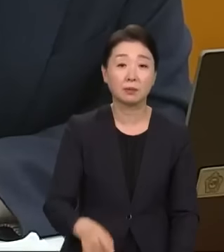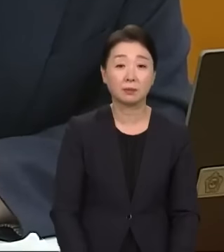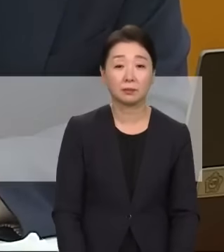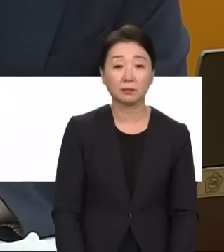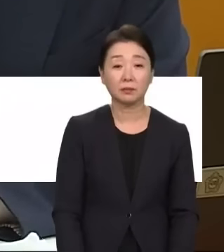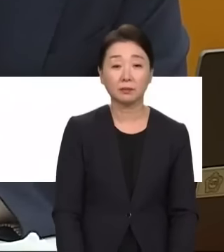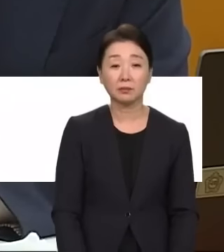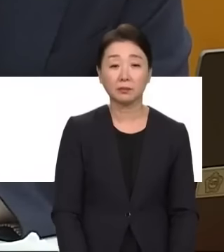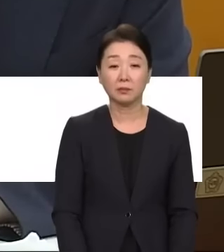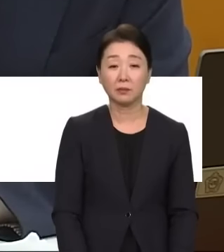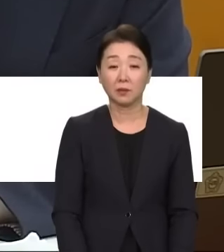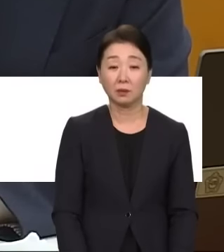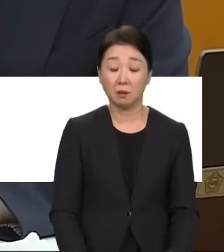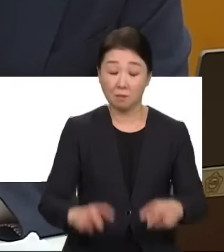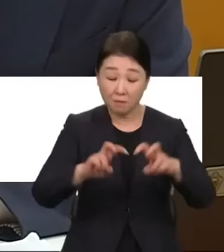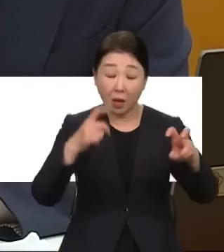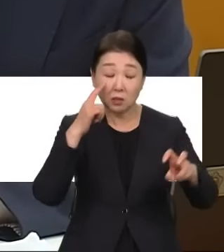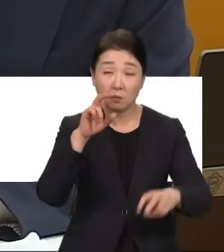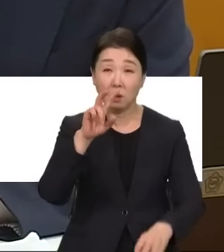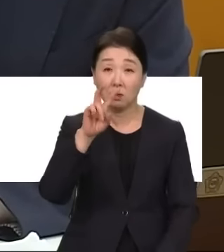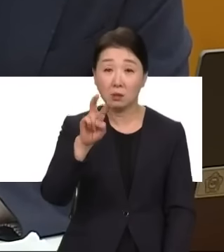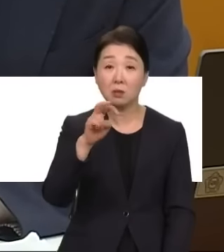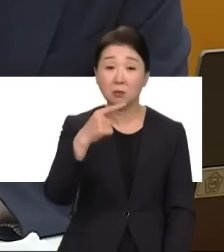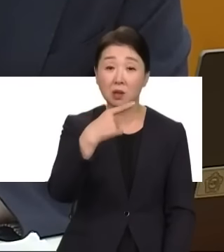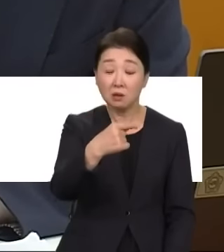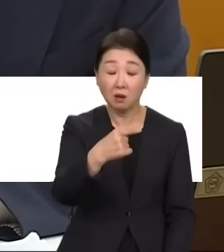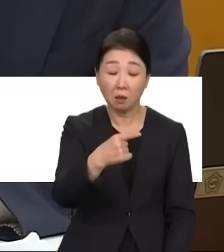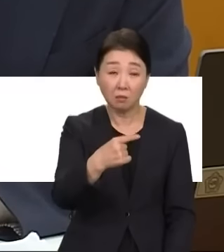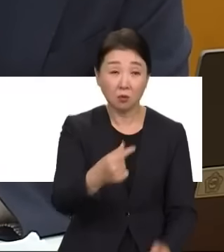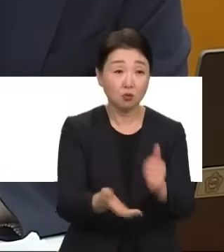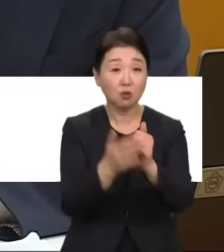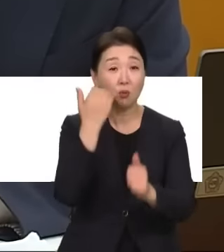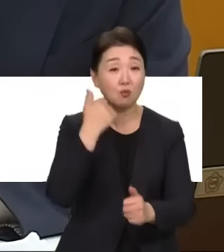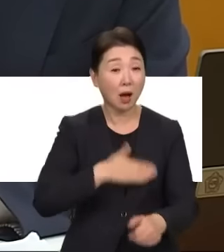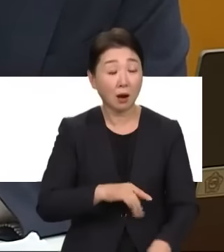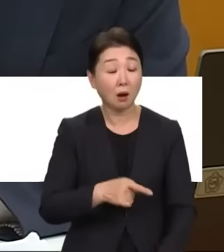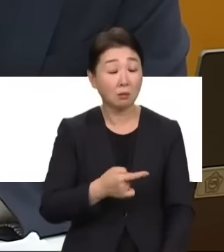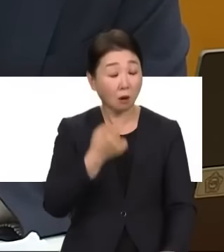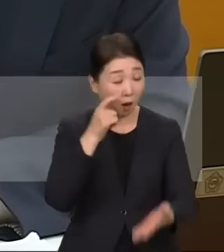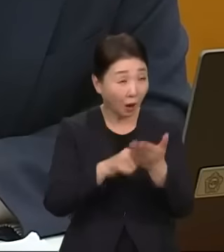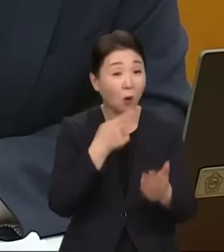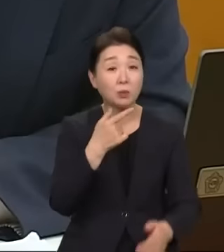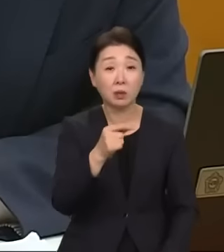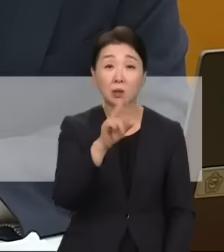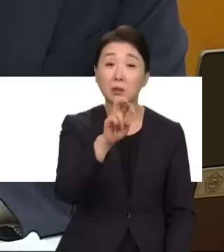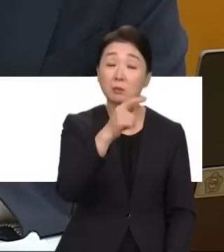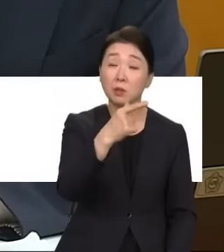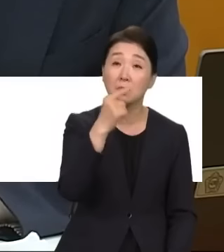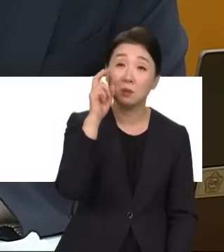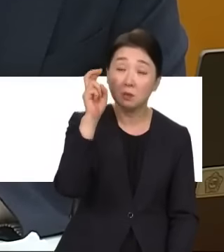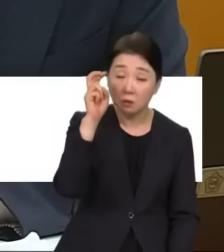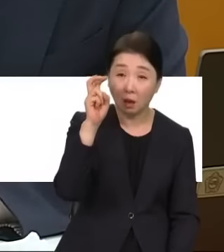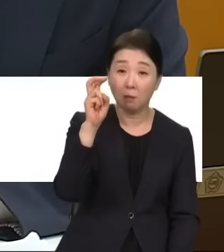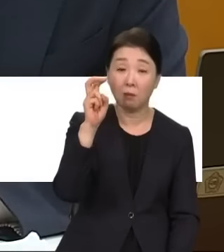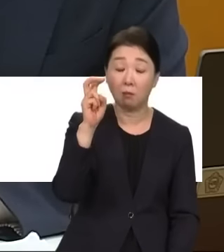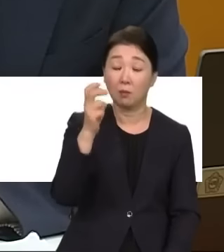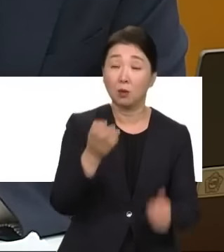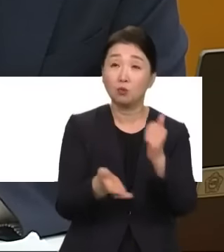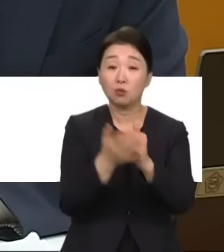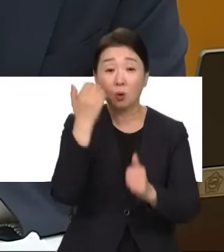포렌식을 했으면 21g을 누가 추천했는지가 당장 나왔을 건데 그걸 안 하셨잖아요. 21g을 누가 추천했는지는 저희들